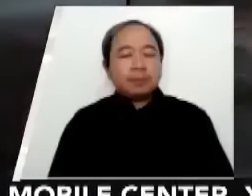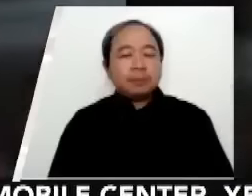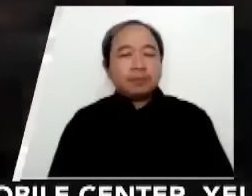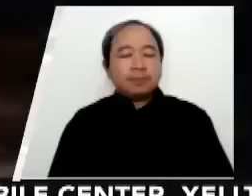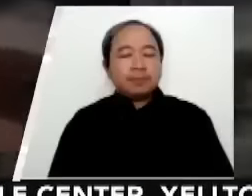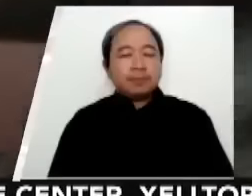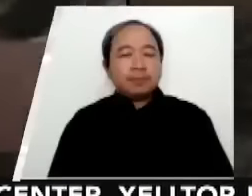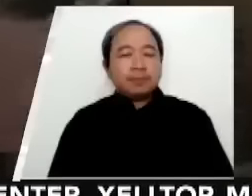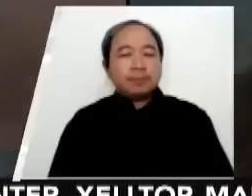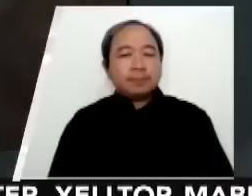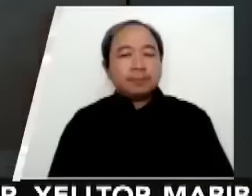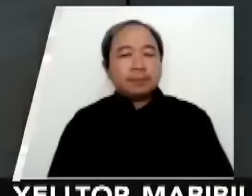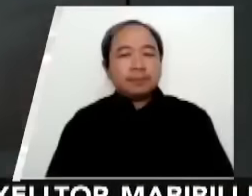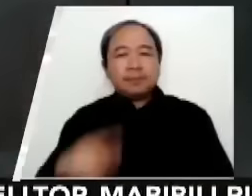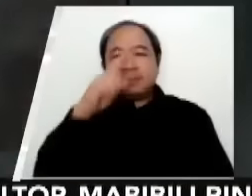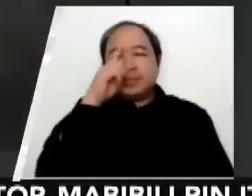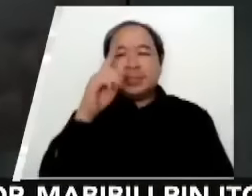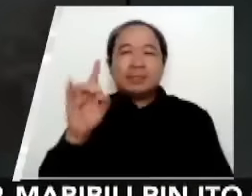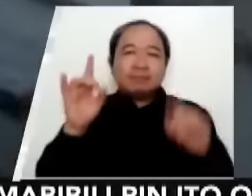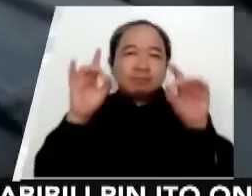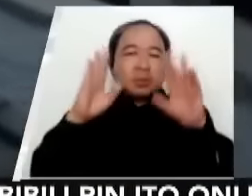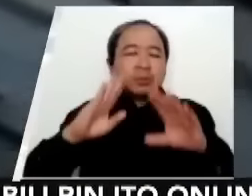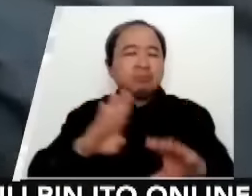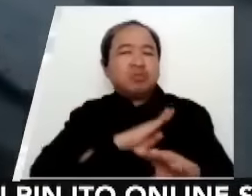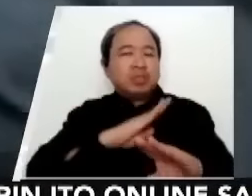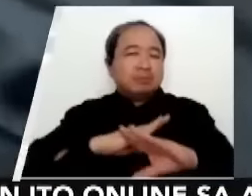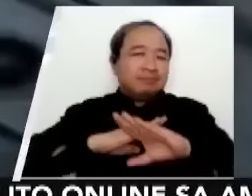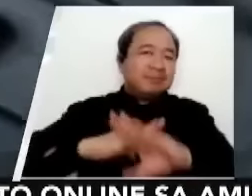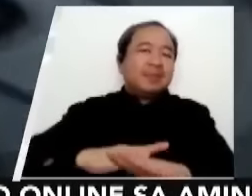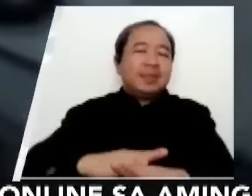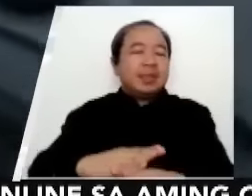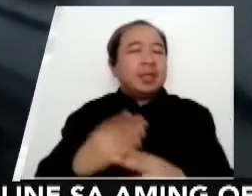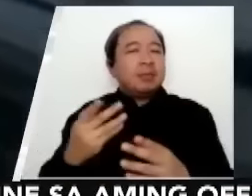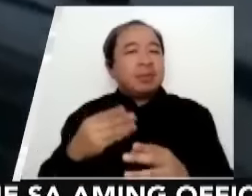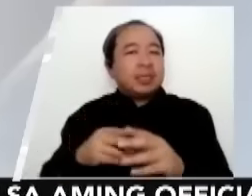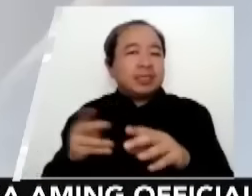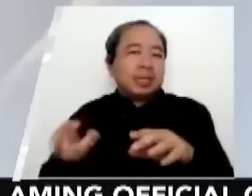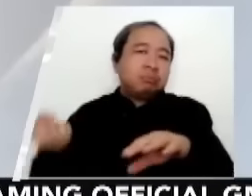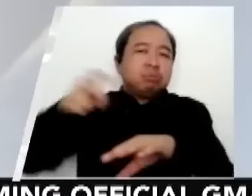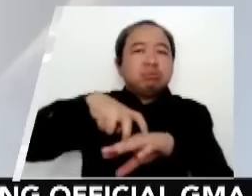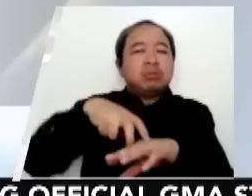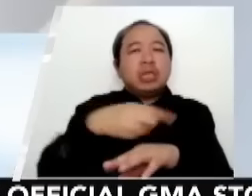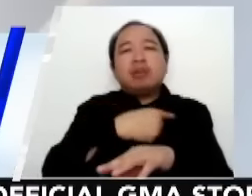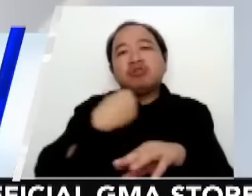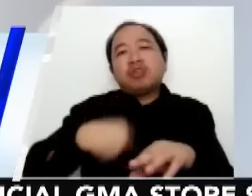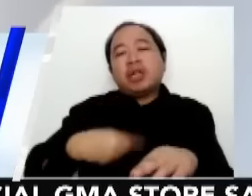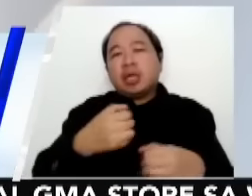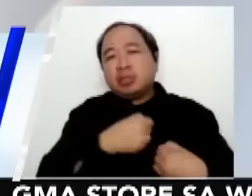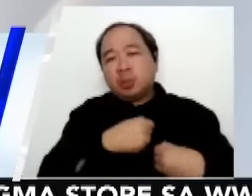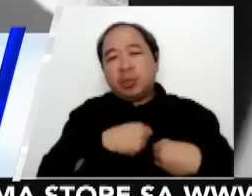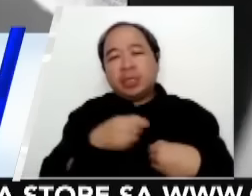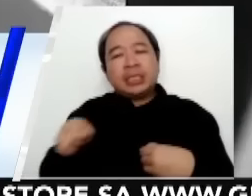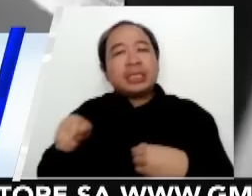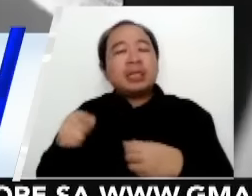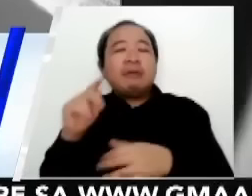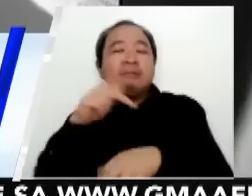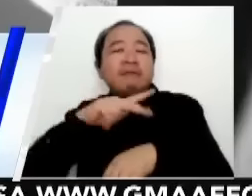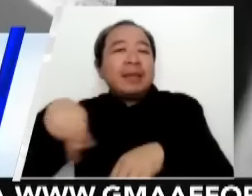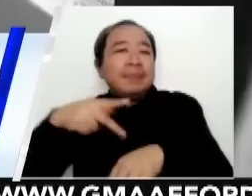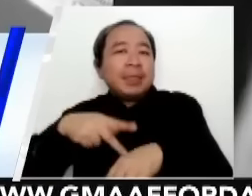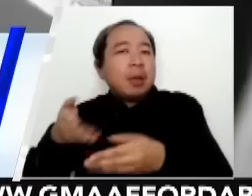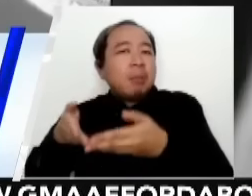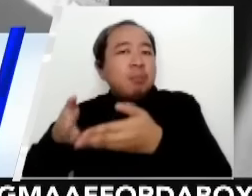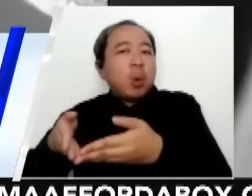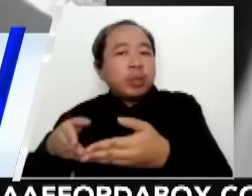Dahil sa marahas na pagharang, pagsampa at pagsira ng China Coast Guard sa mga inflatable boats ng Pilipinas na iginaputol